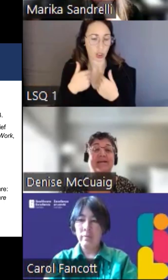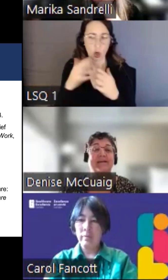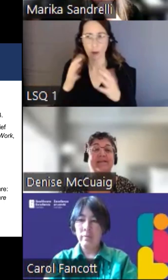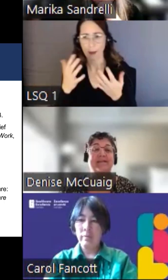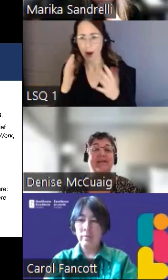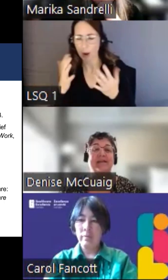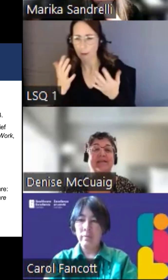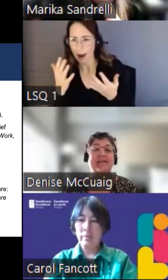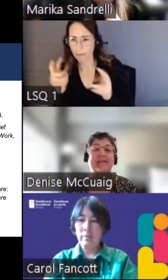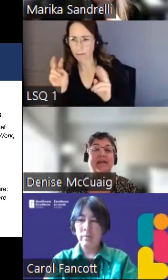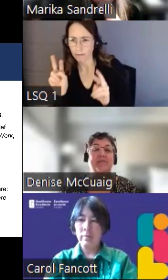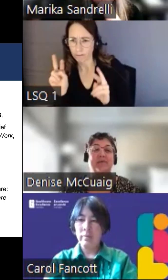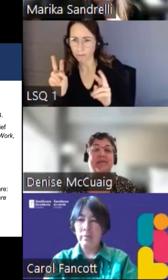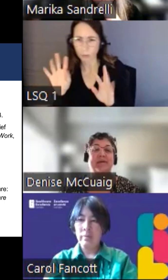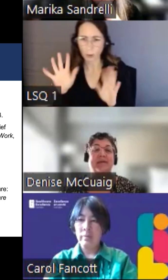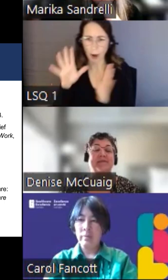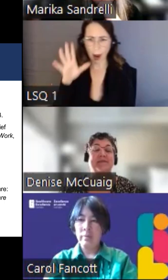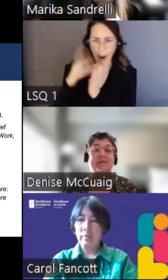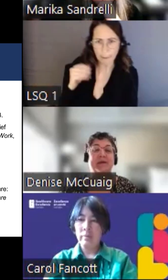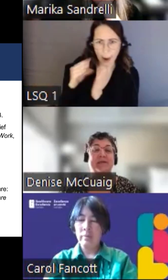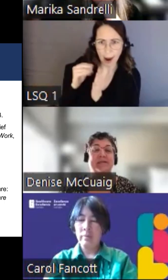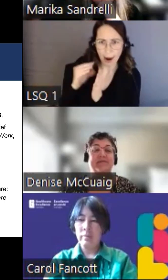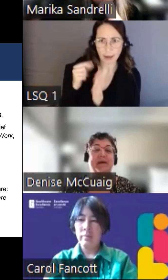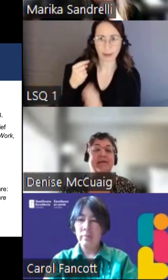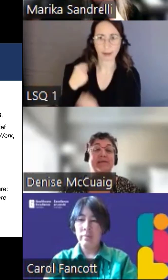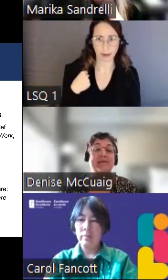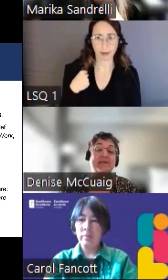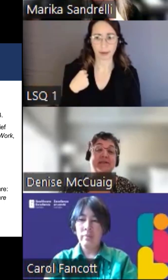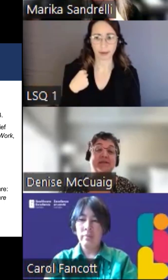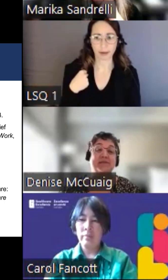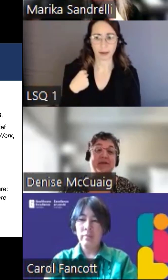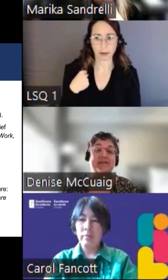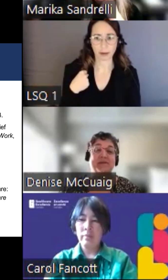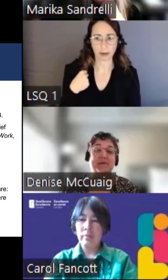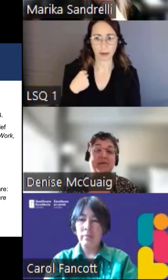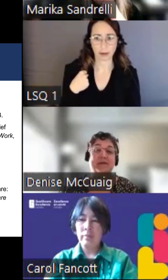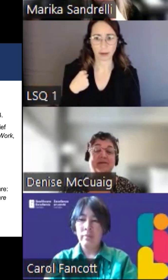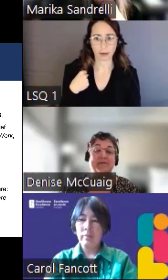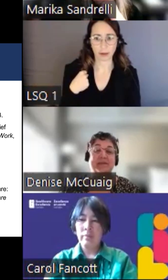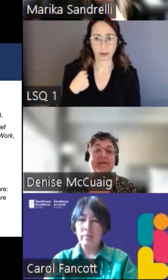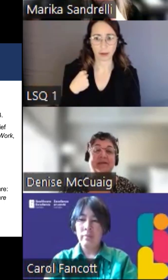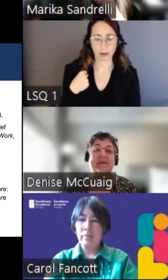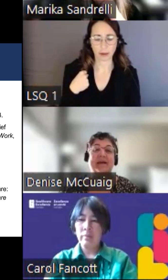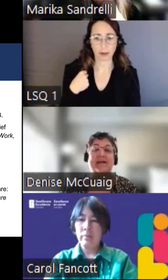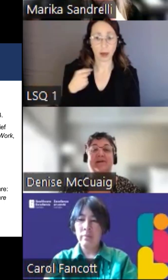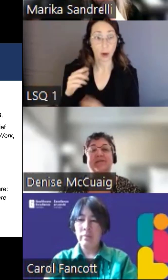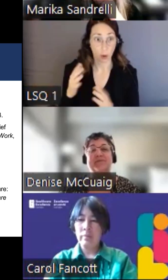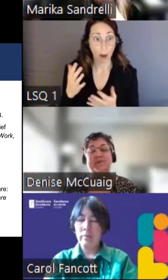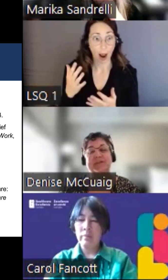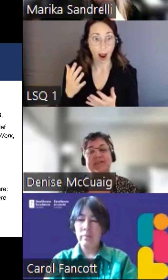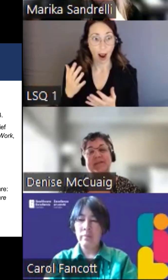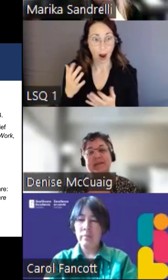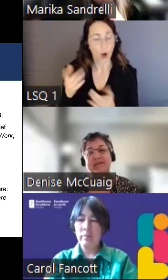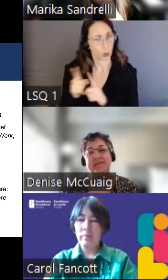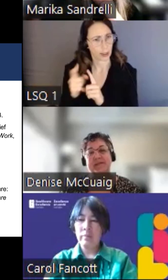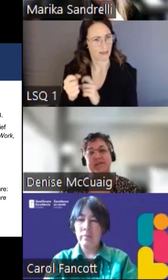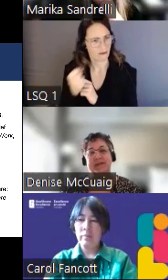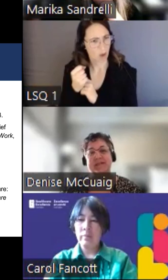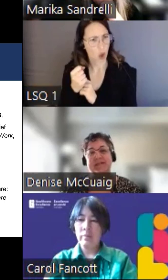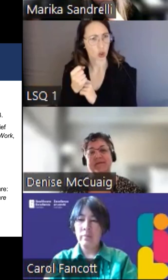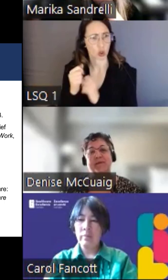j'apprends, c'est la façon que j'amène les forces de mes forces